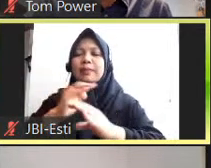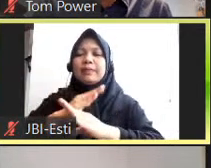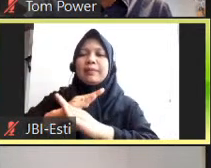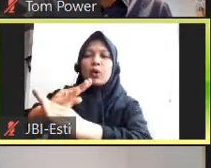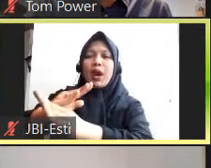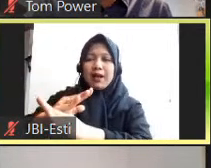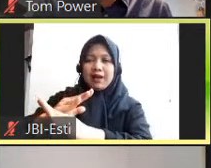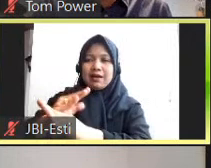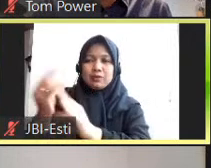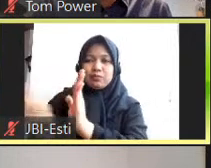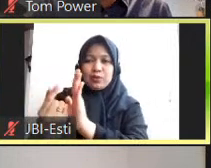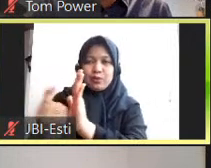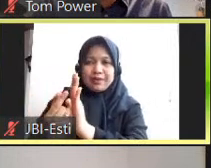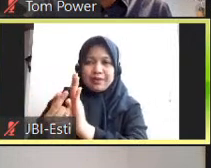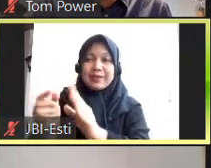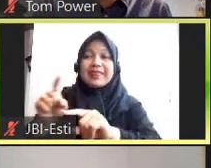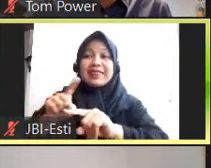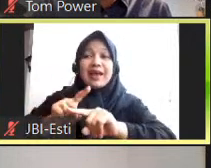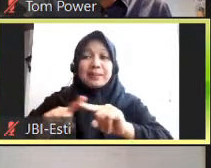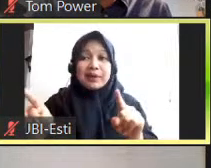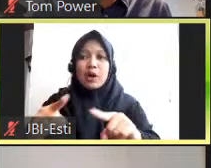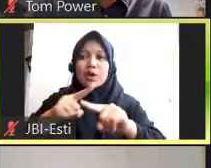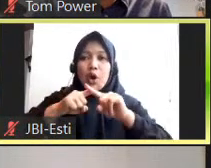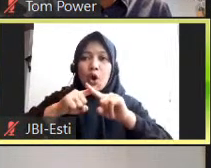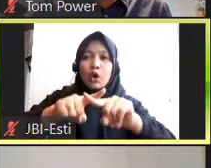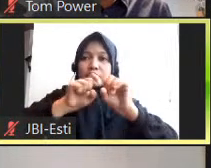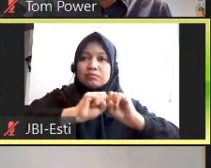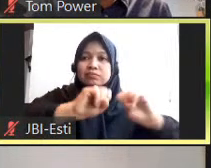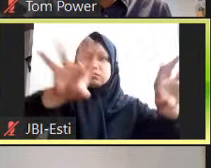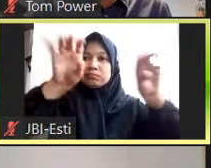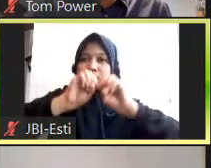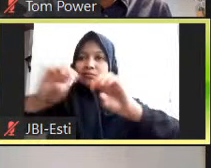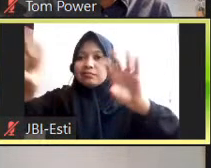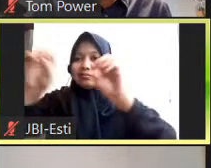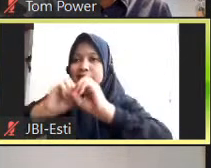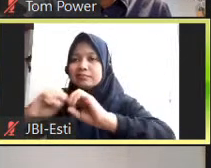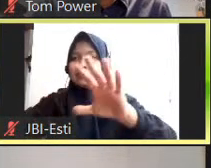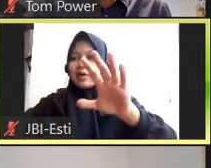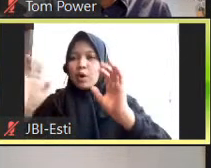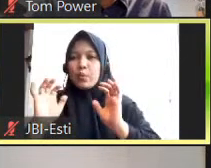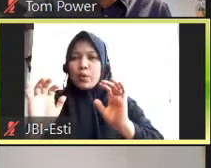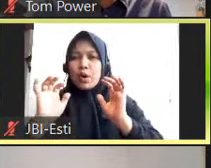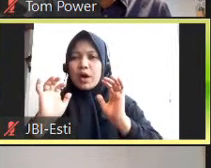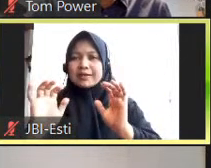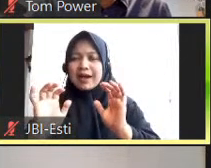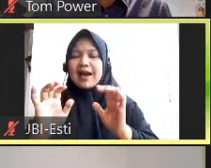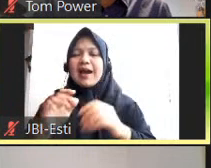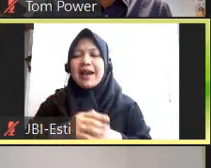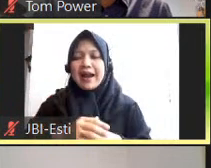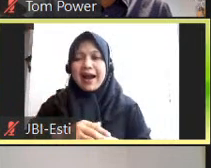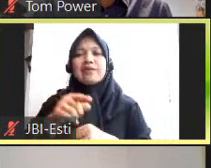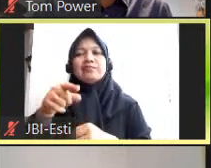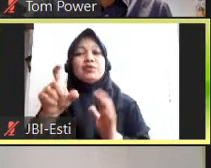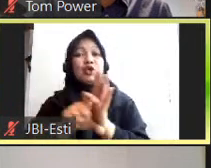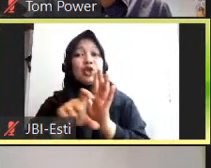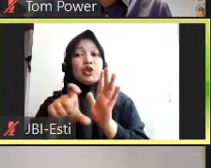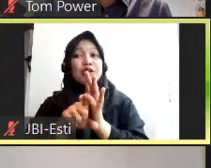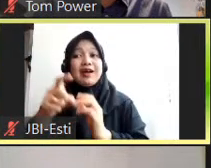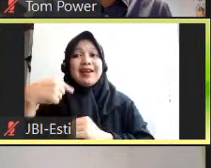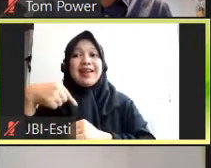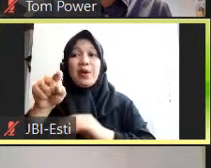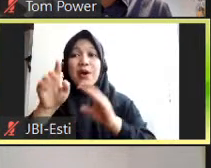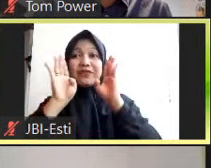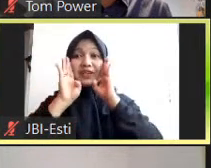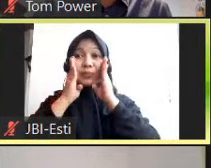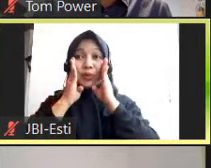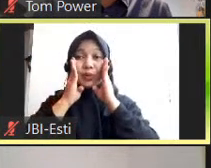disinformasi, seperti ini salah satu contoh, bahwa lewat akun Facebook Ahok for Indonesia pada